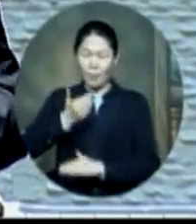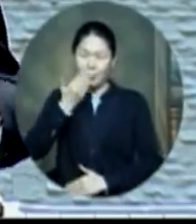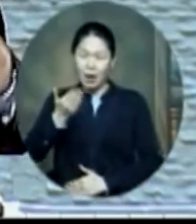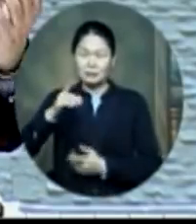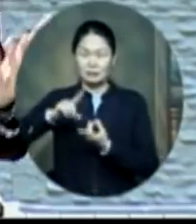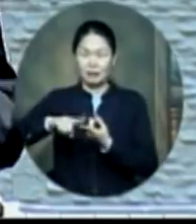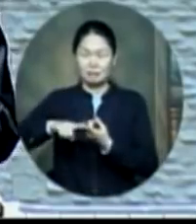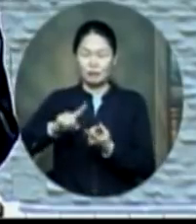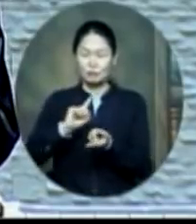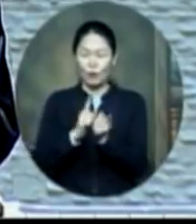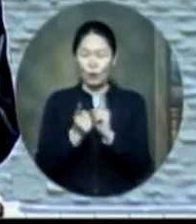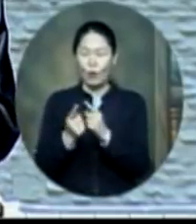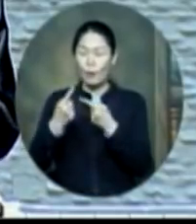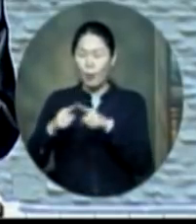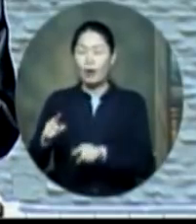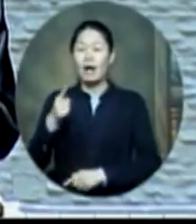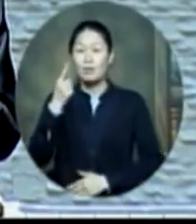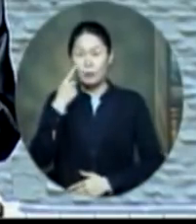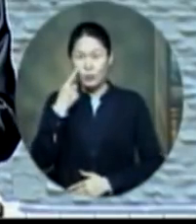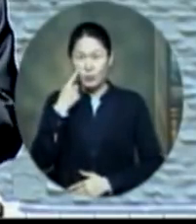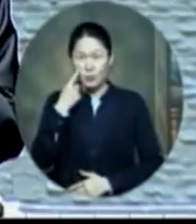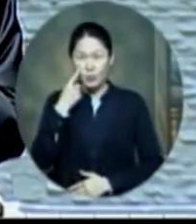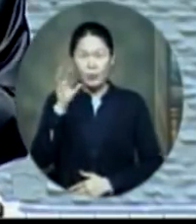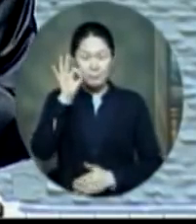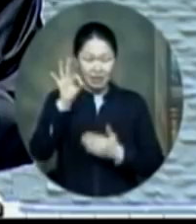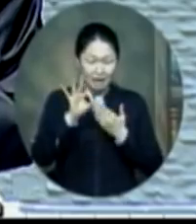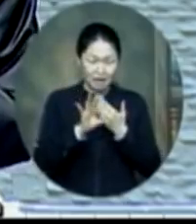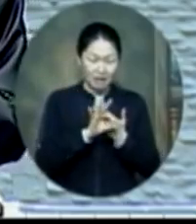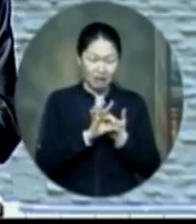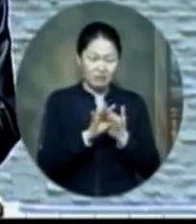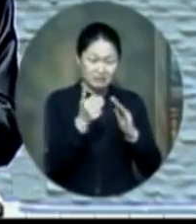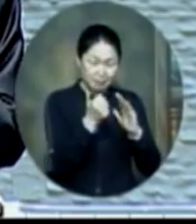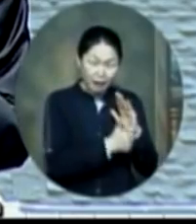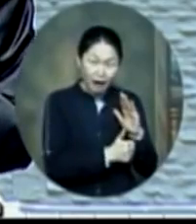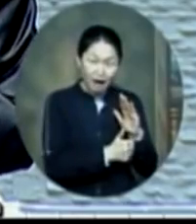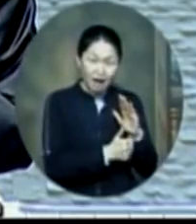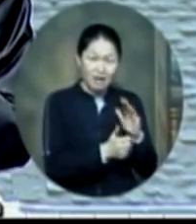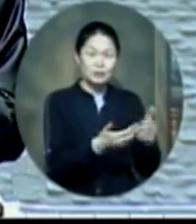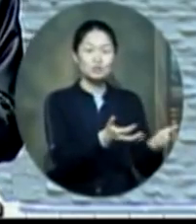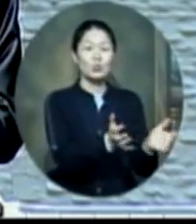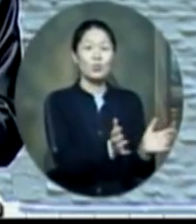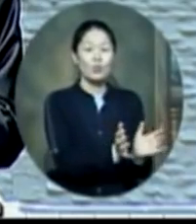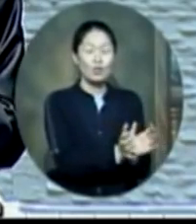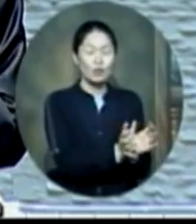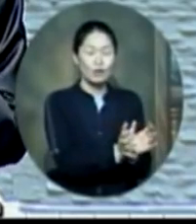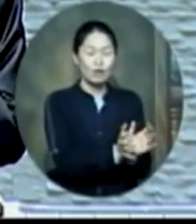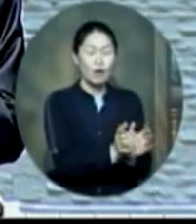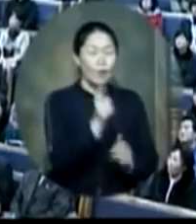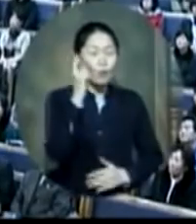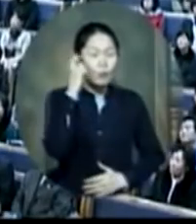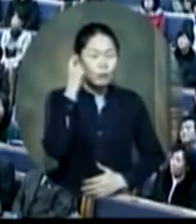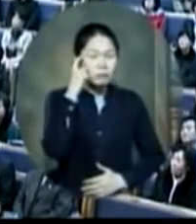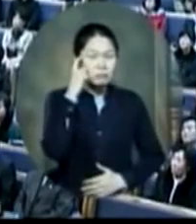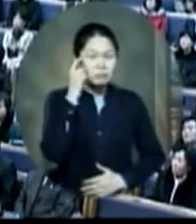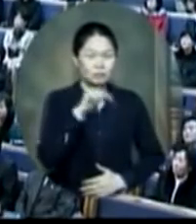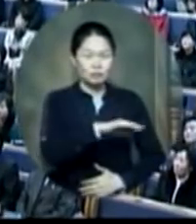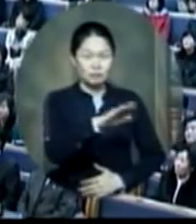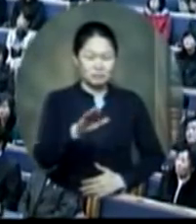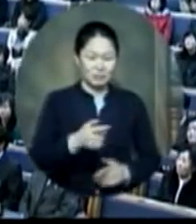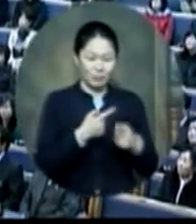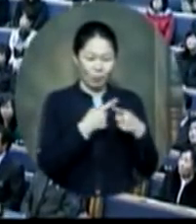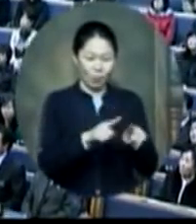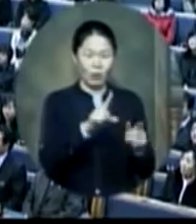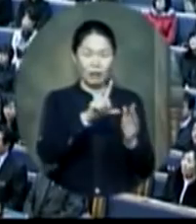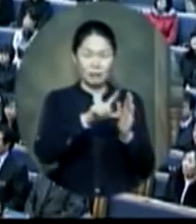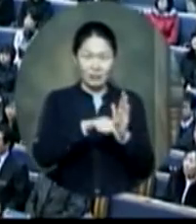있었는지를 한번 서로 평가해보고 만약에 실패했던 존은 왜 우리는 평가해볼